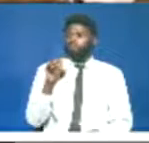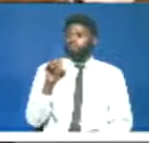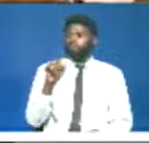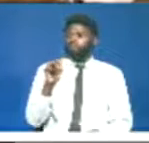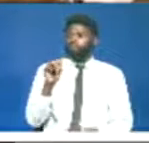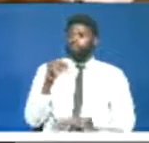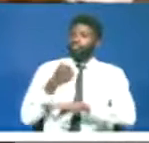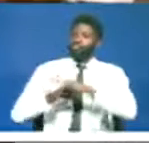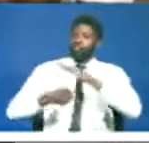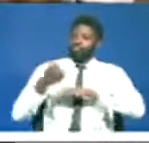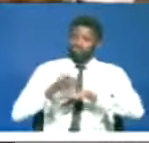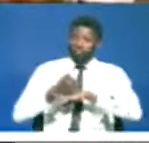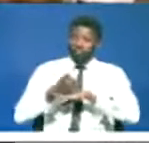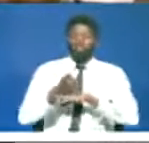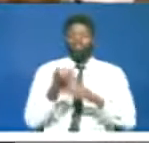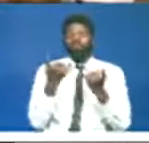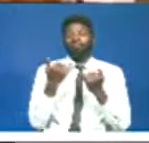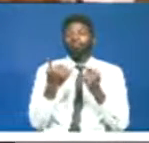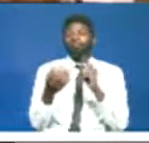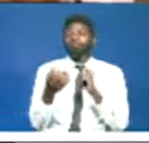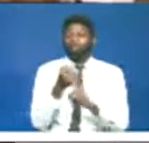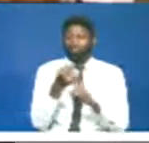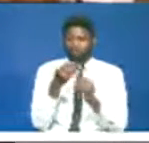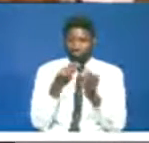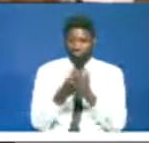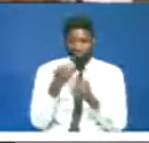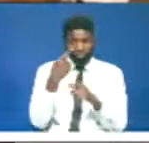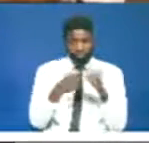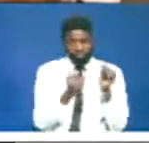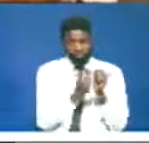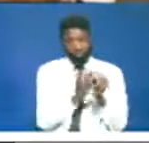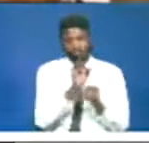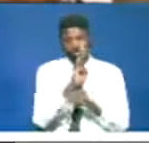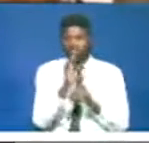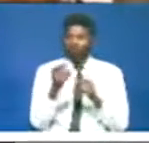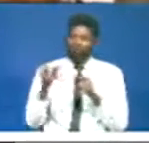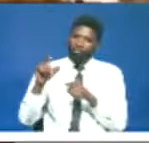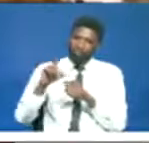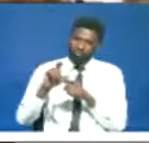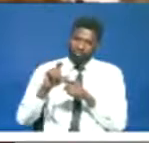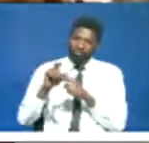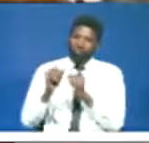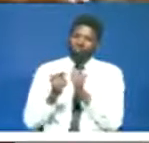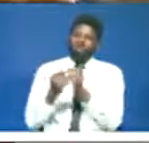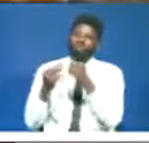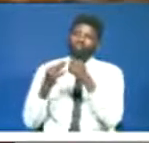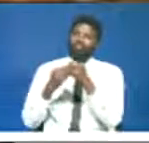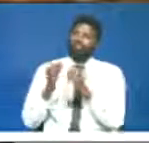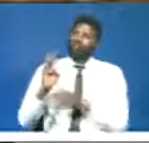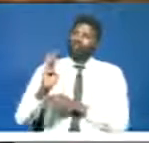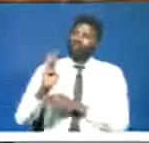pesa mtakayokuwa mnapata kwa mwaka itaongezeka kutoka bilioni 10 mpaka bilioni 18 every year.